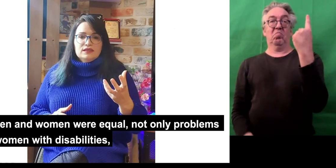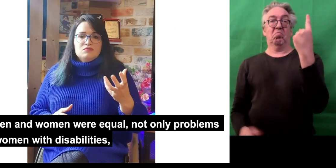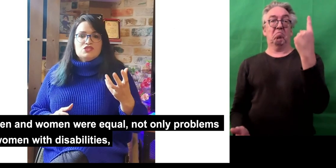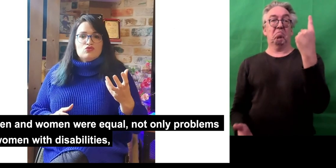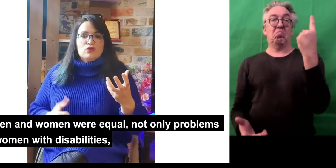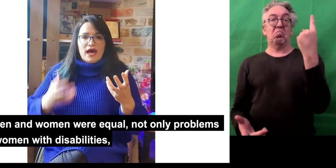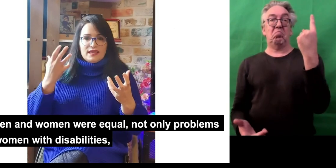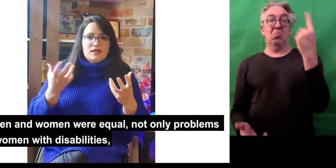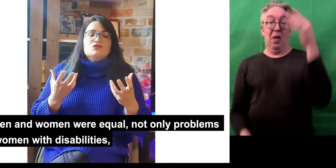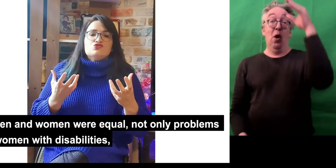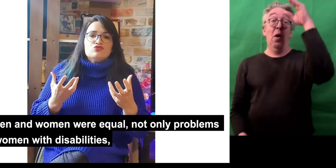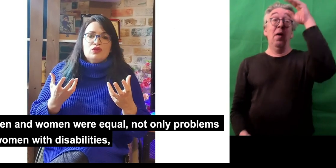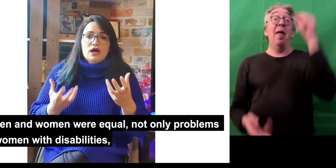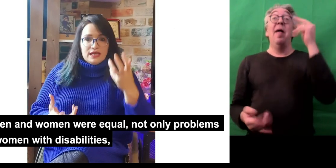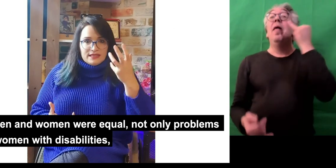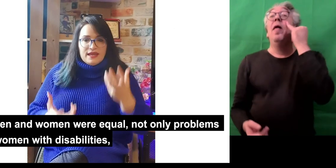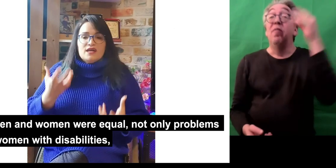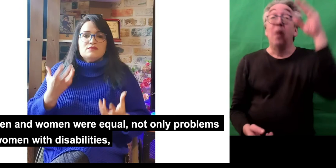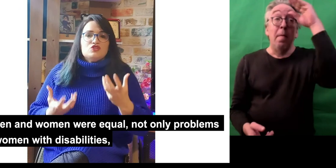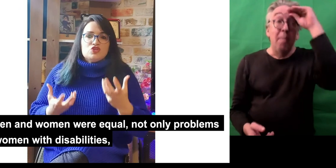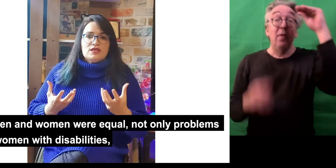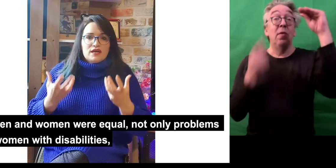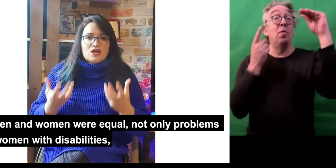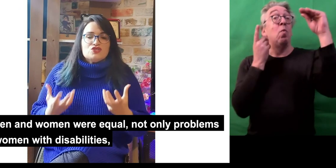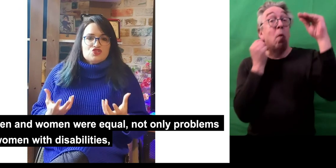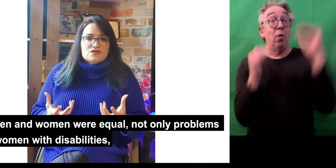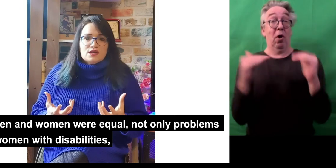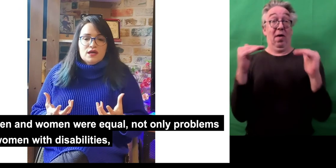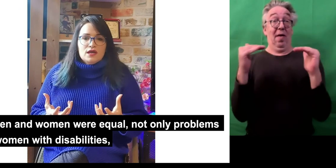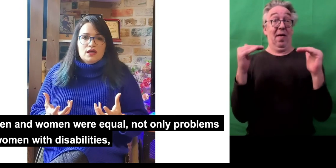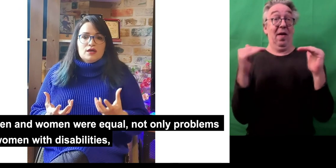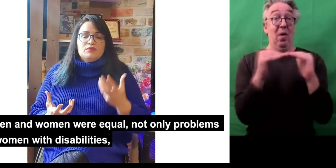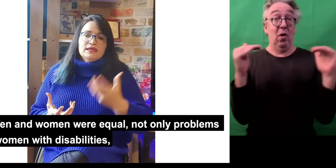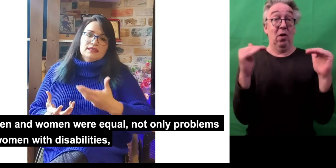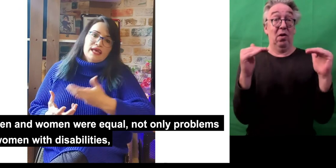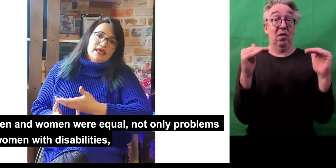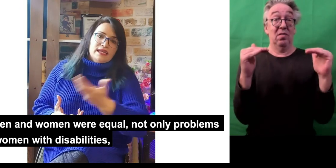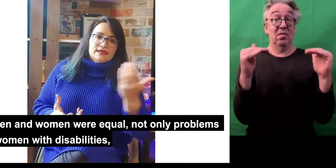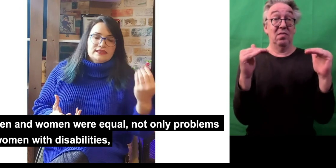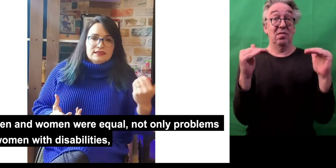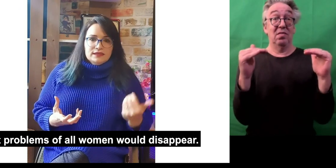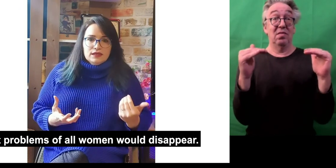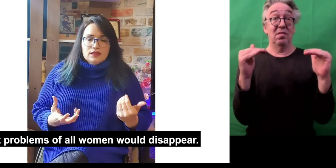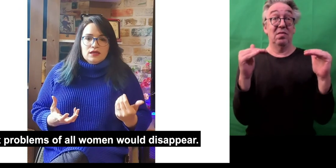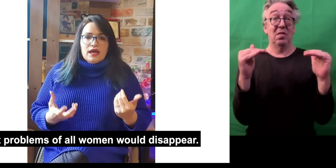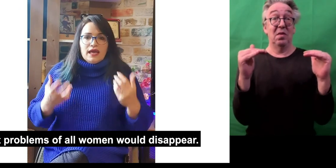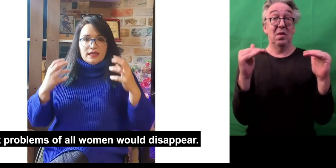kadının misyonu erkeğin misyonuyla terazi bir şekilde karşılaşırsa, bırakın engelli